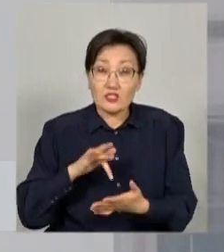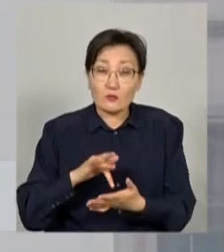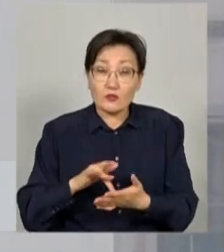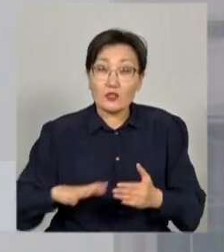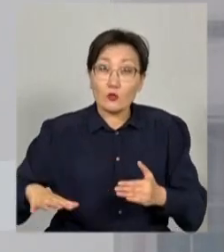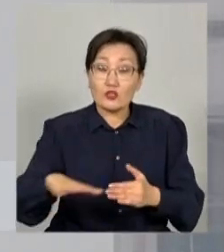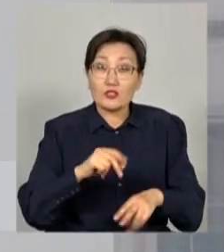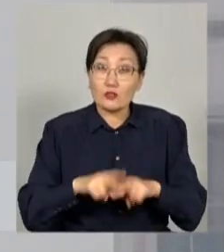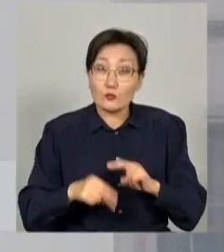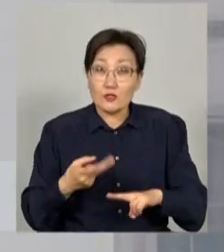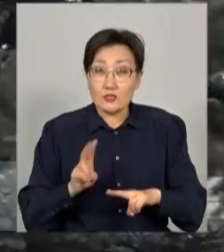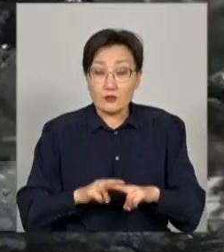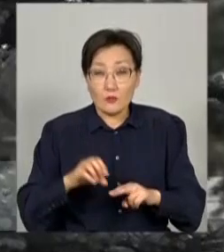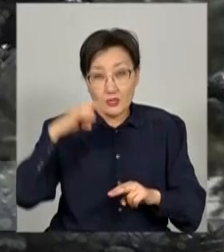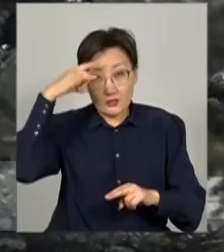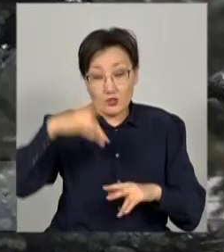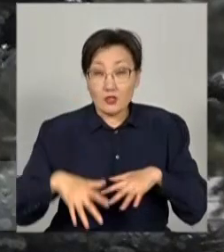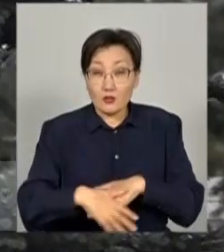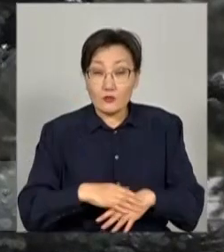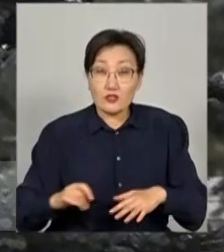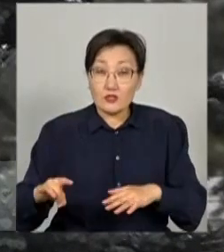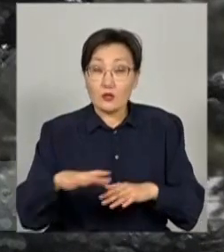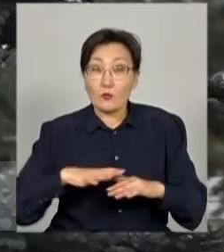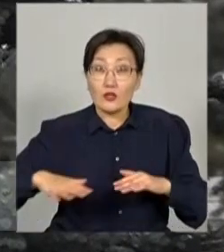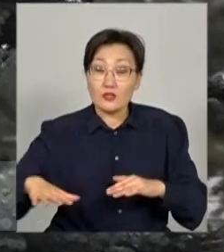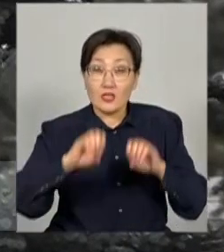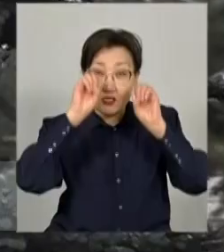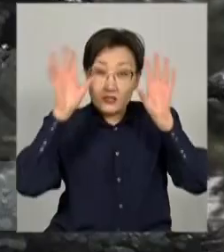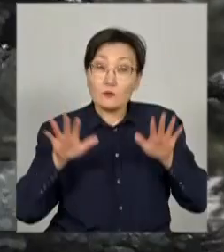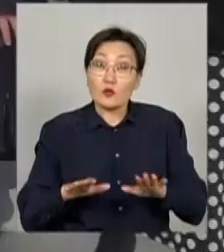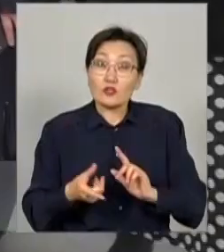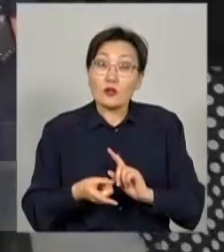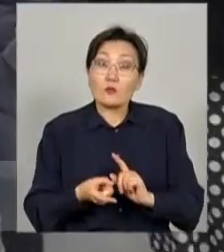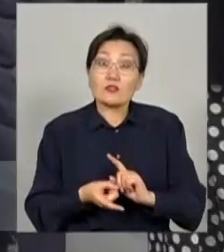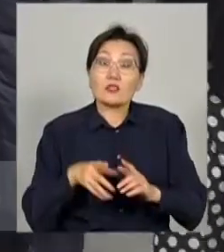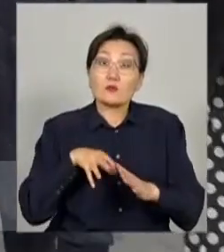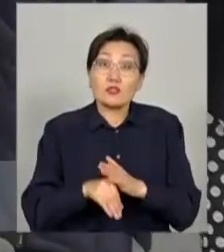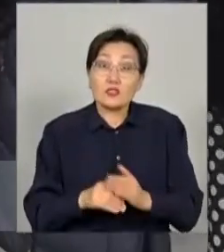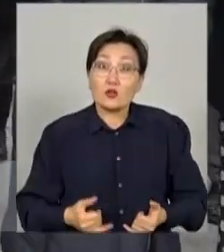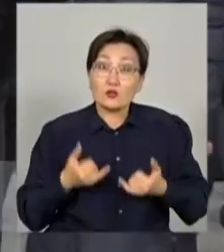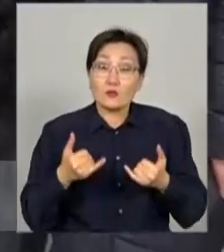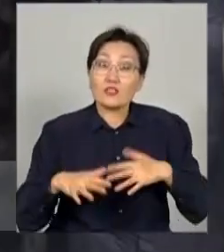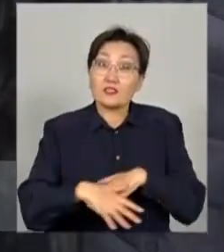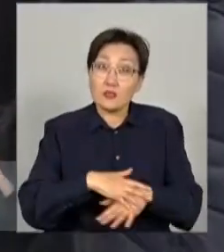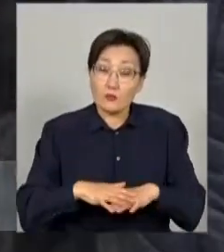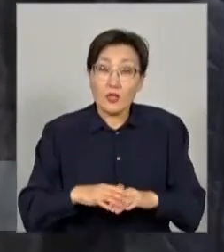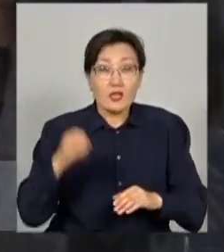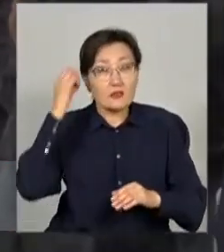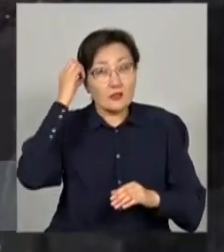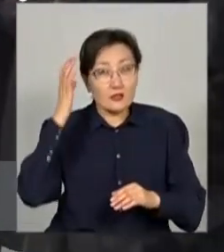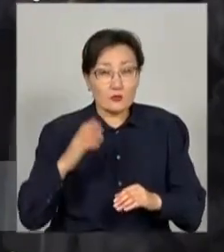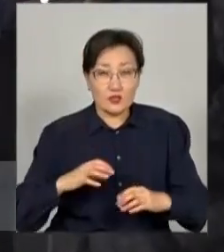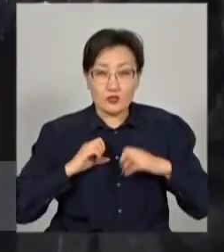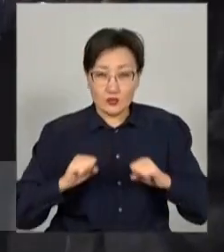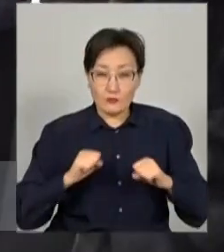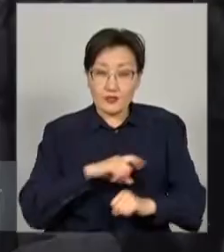жерде бой көтерді. Өйткені еліміз үшін республика алаңы киелі орын саналады. Мемориал болашақта тағзым ететін халқымыздың даналығын, батылдығы